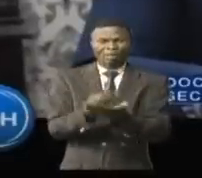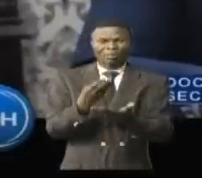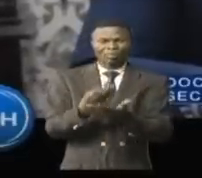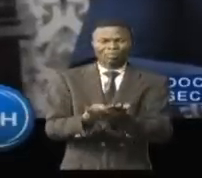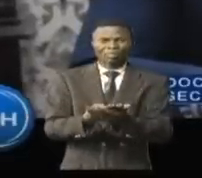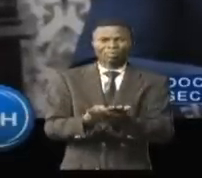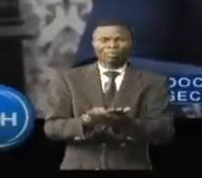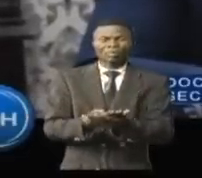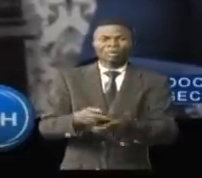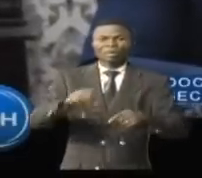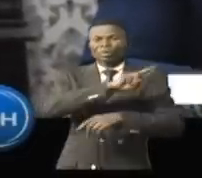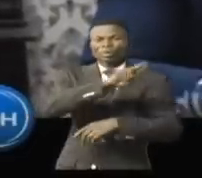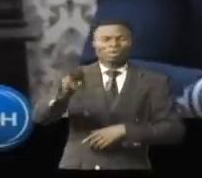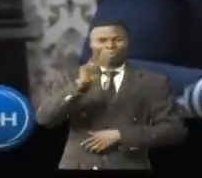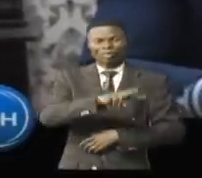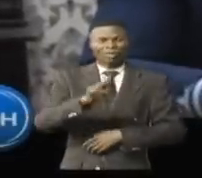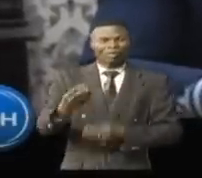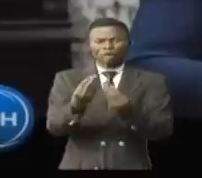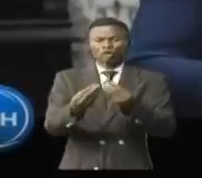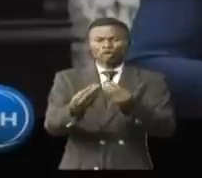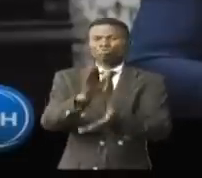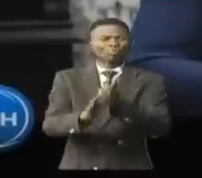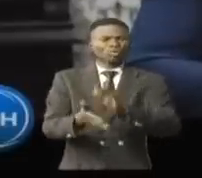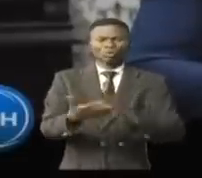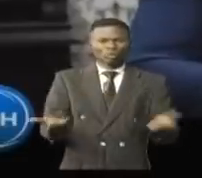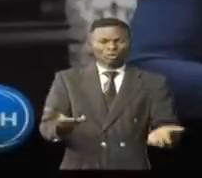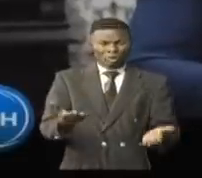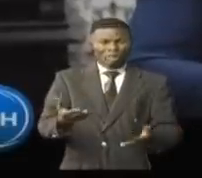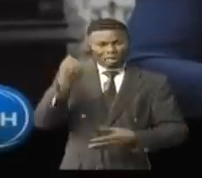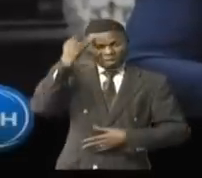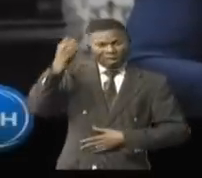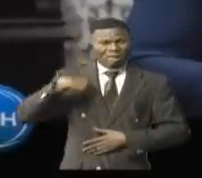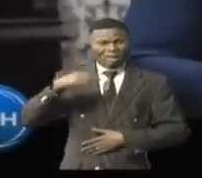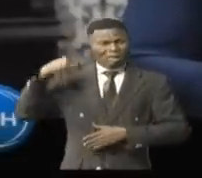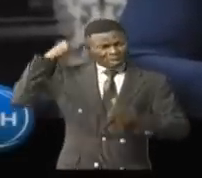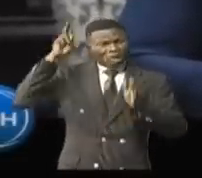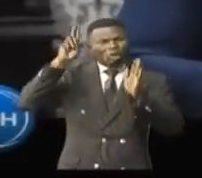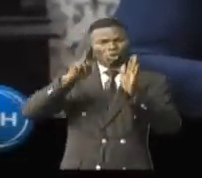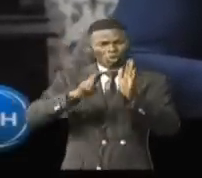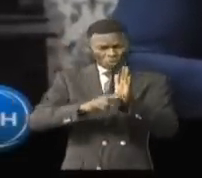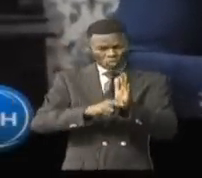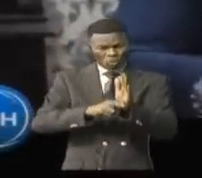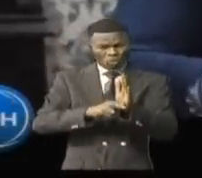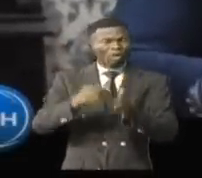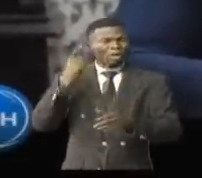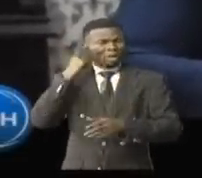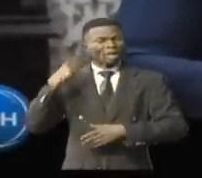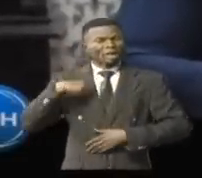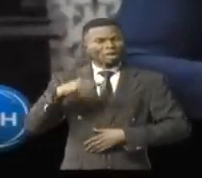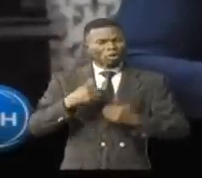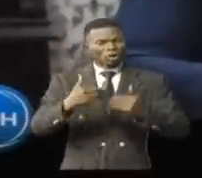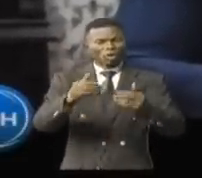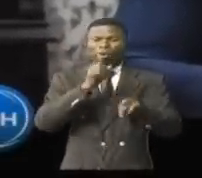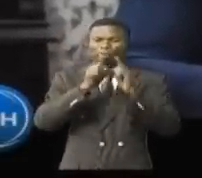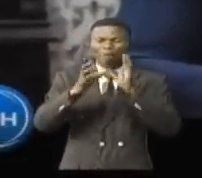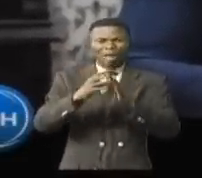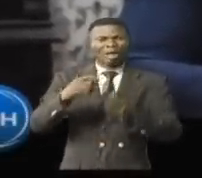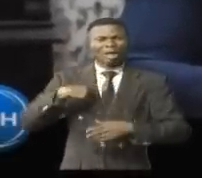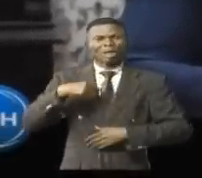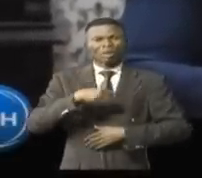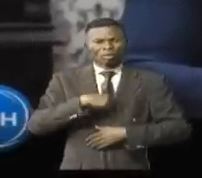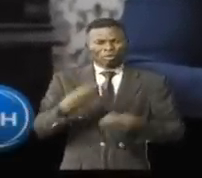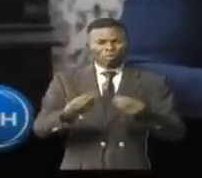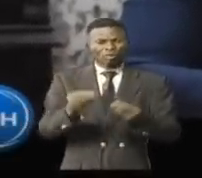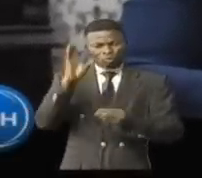l'exercice budgétaire 2022, mais rien n'est pris en compte. Donc nous pensons que le gouvernement écoutera et continue à échanger avec nous afin que